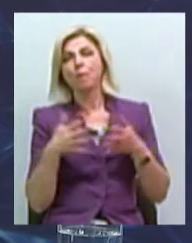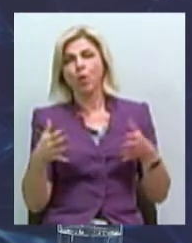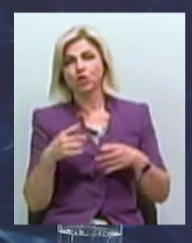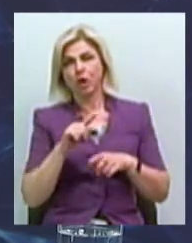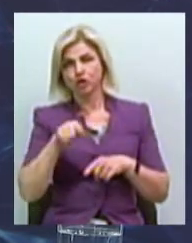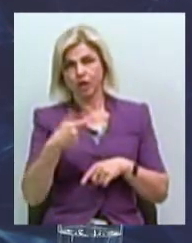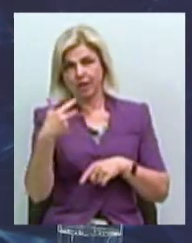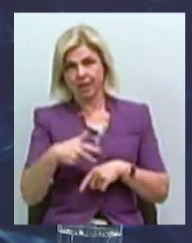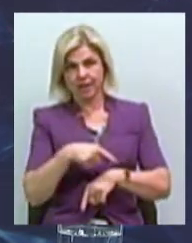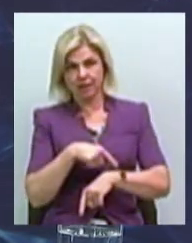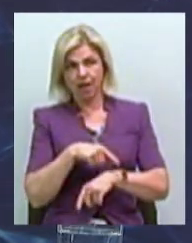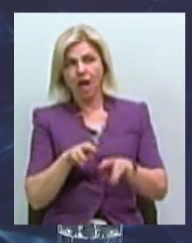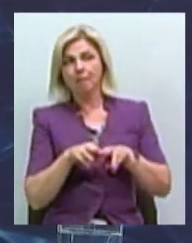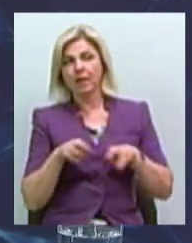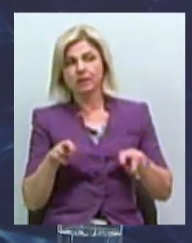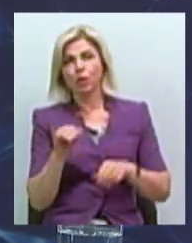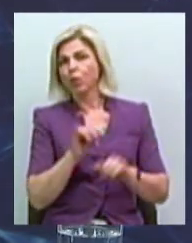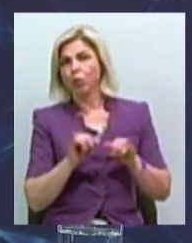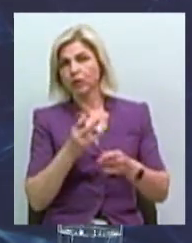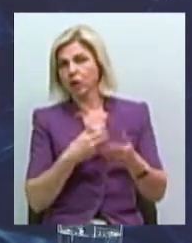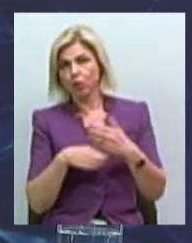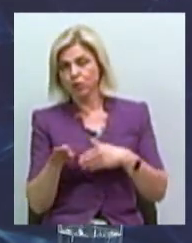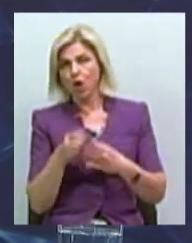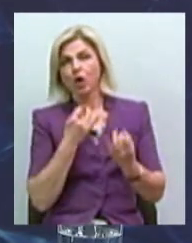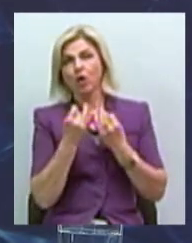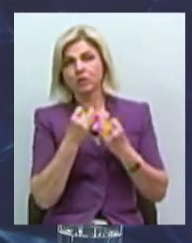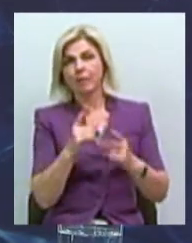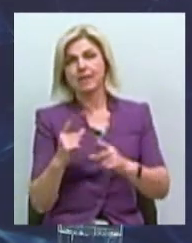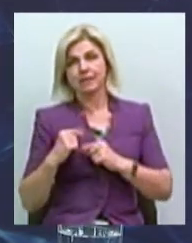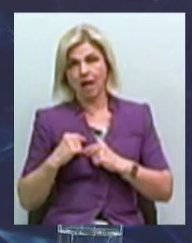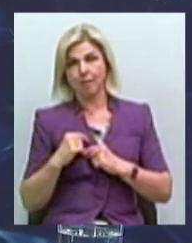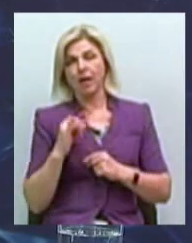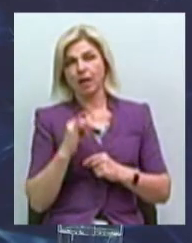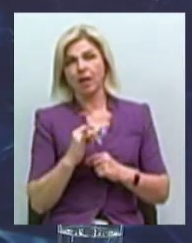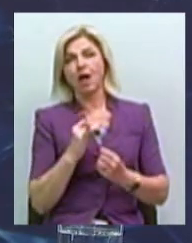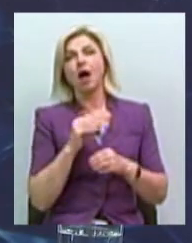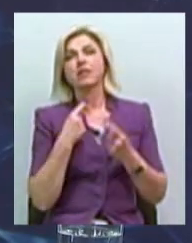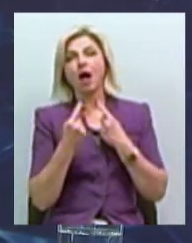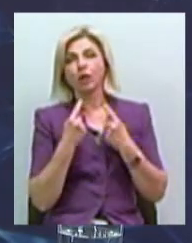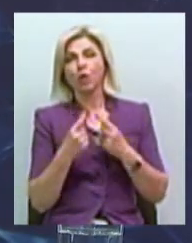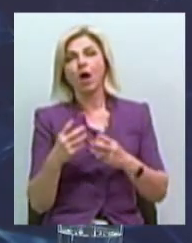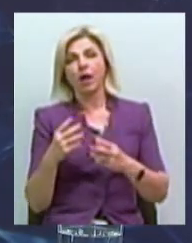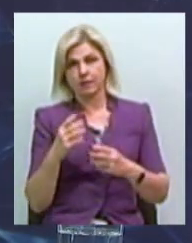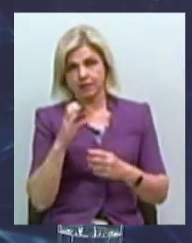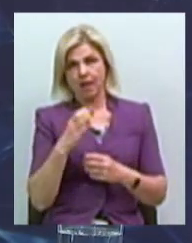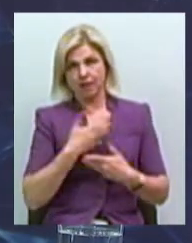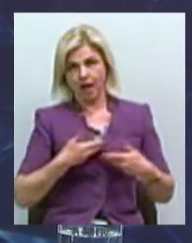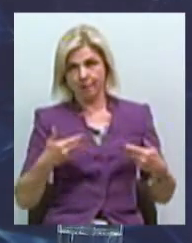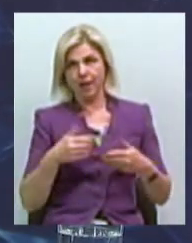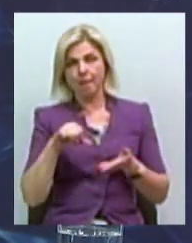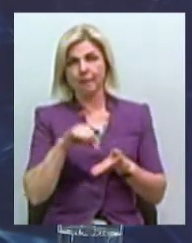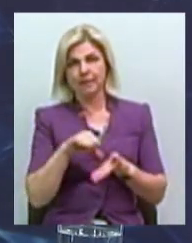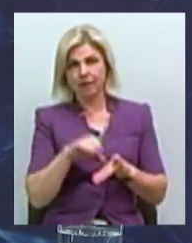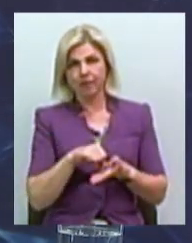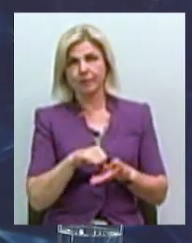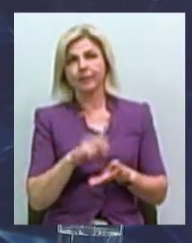Міністр нікуди не пішов до кінця, розмовляв з нами. І фактично діалог ввівся між нами, представниками, представниками міста, а це був перший заступник міського